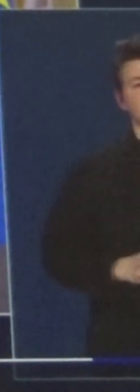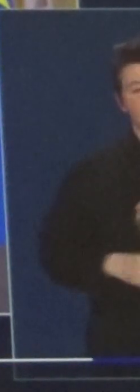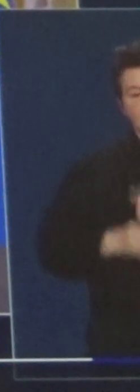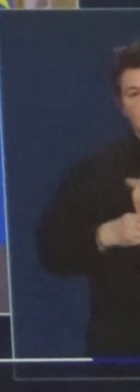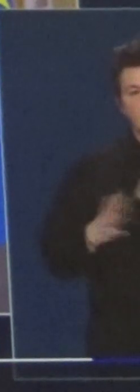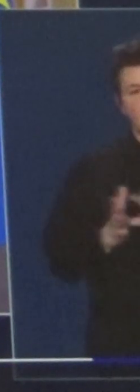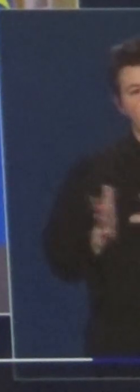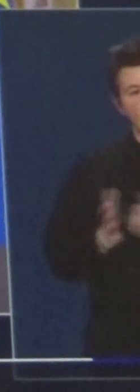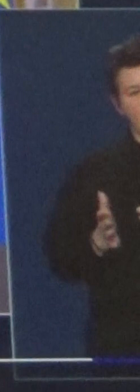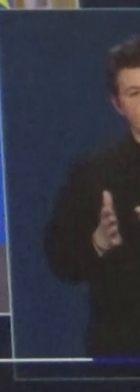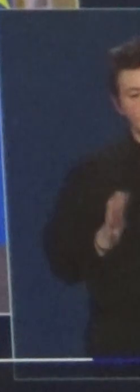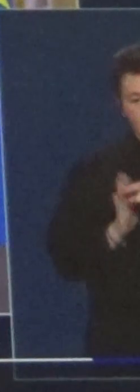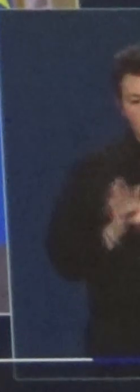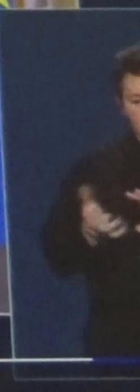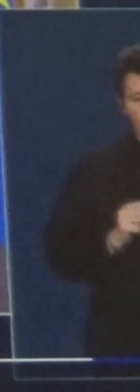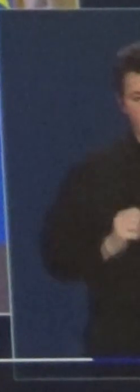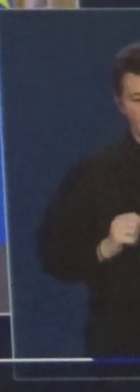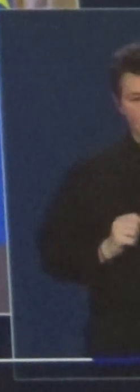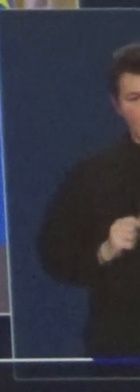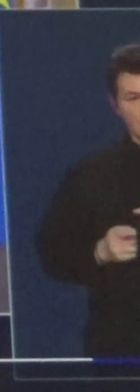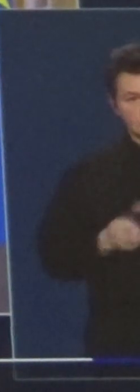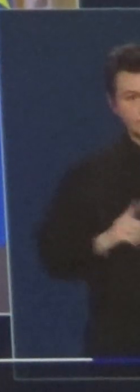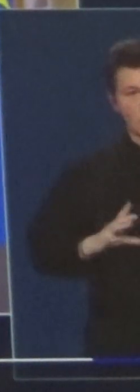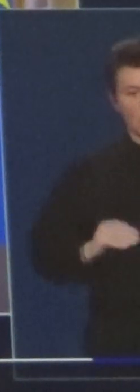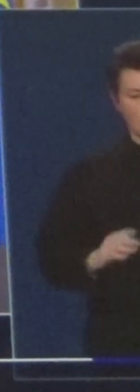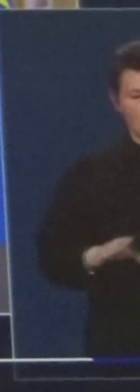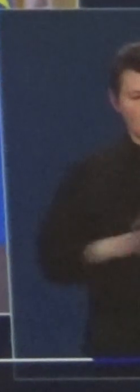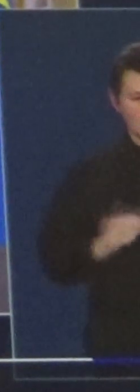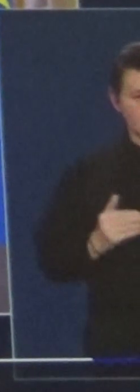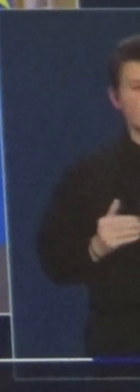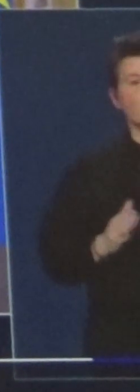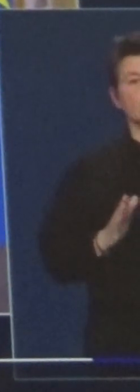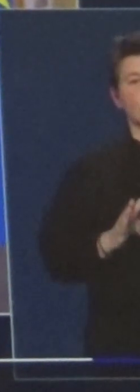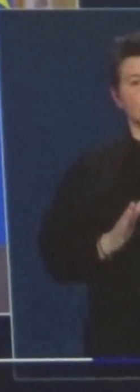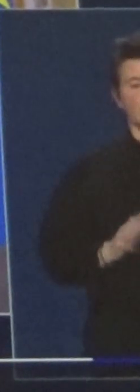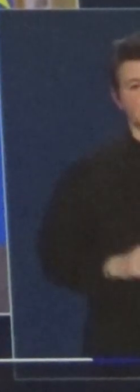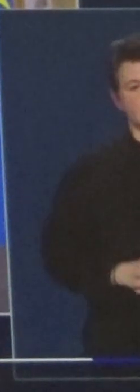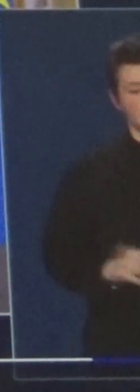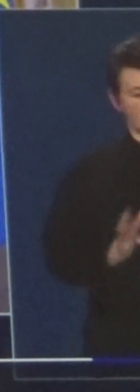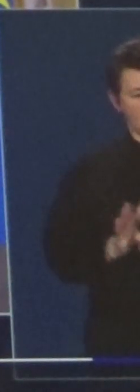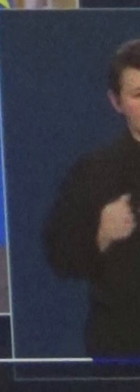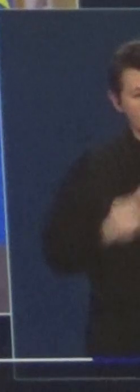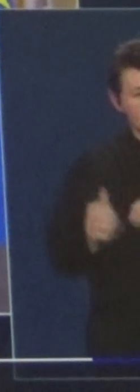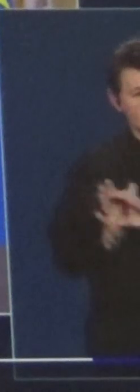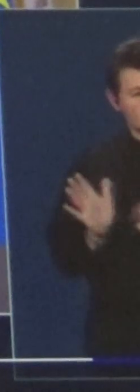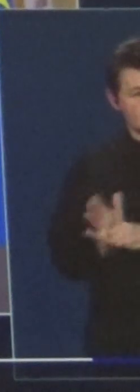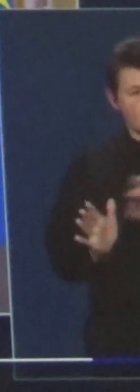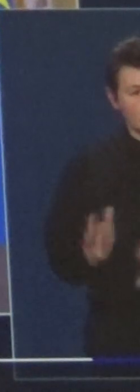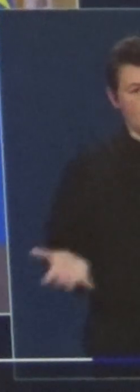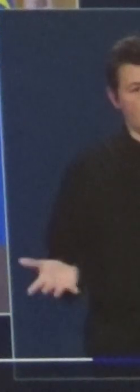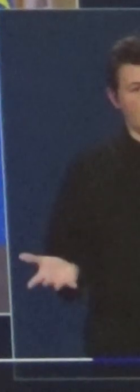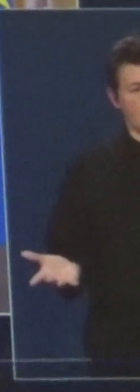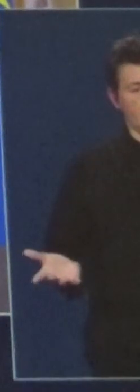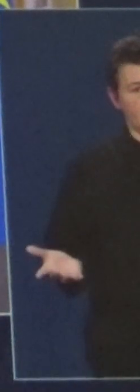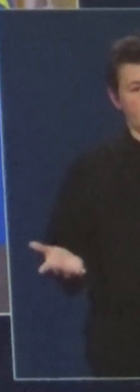n'a pas perdu, c'est toi qui rames, qui essaie de t'accrocher. 100 jours, nouvel élément